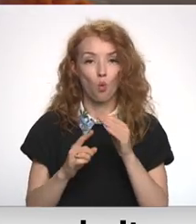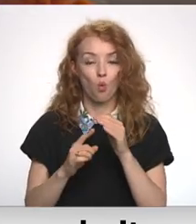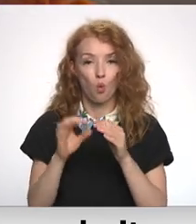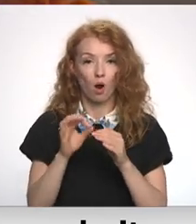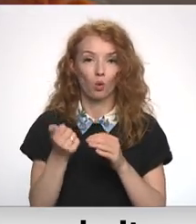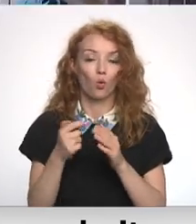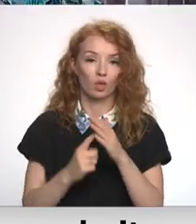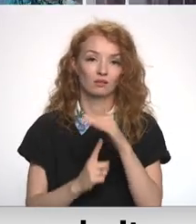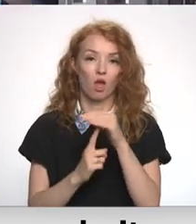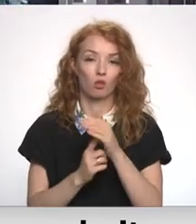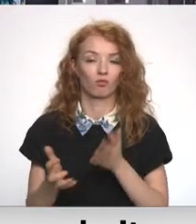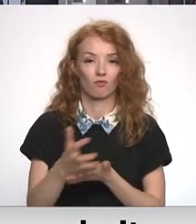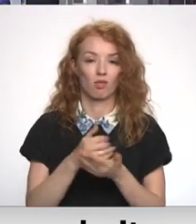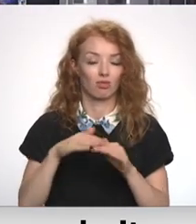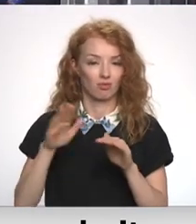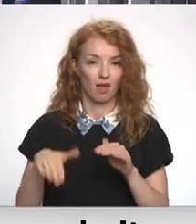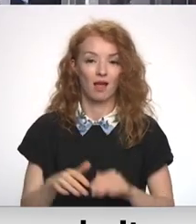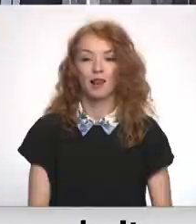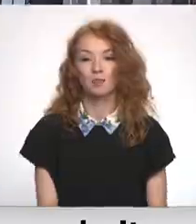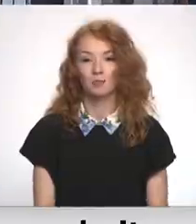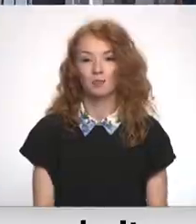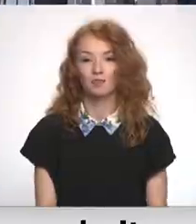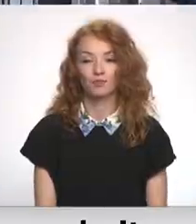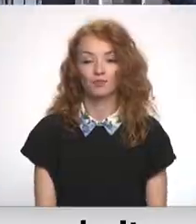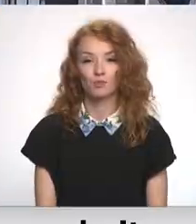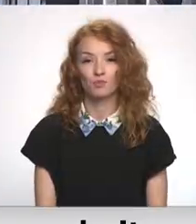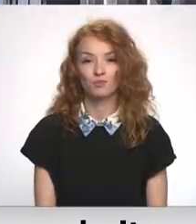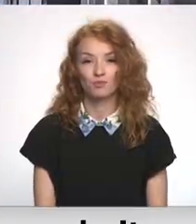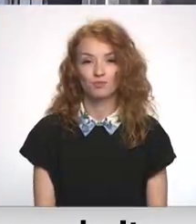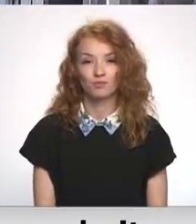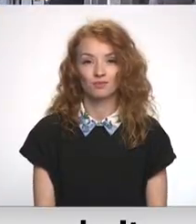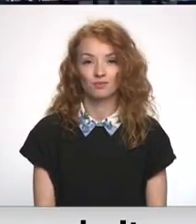ieņēmumu dēļ. Diana Aboltiņa, Mikus Andersons, Zemgales reģionālā televīzija.